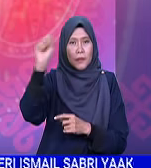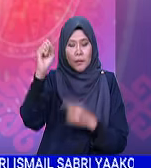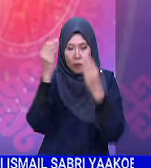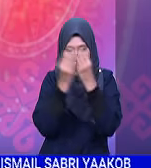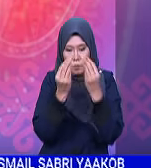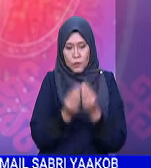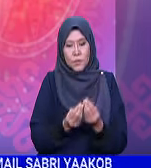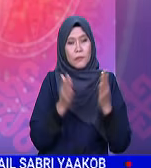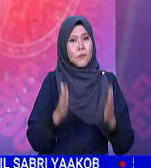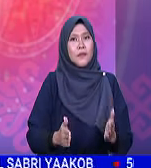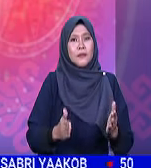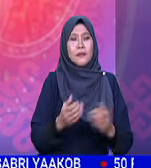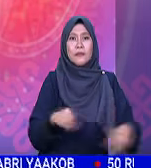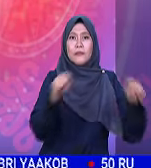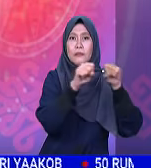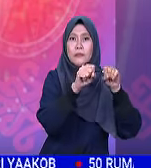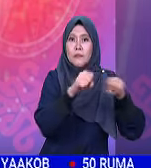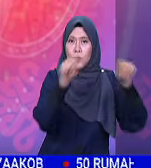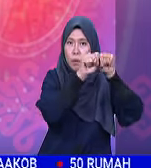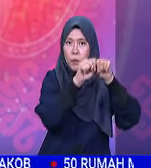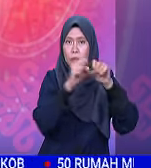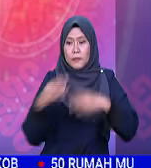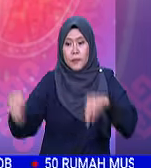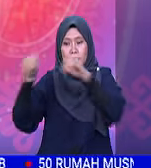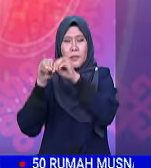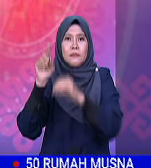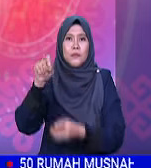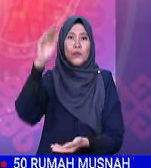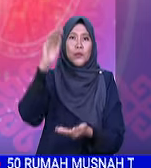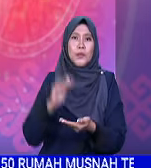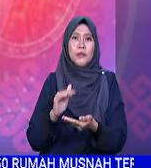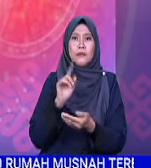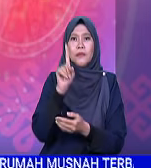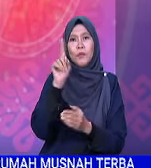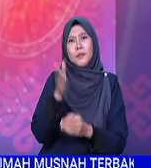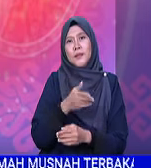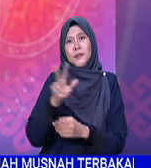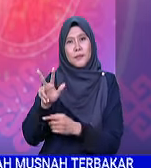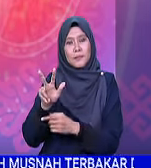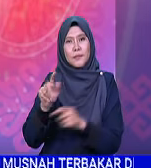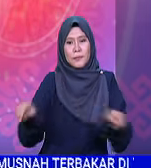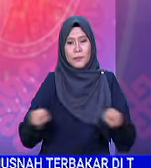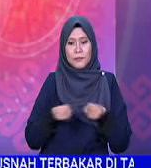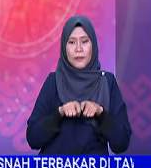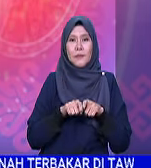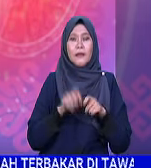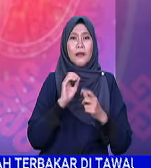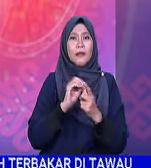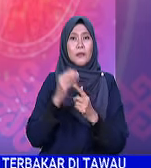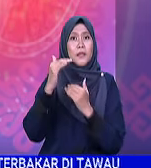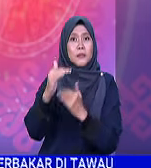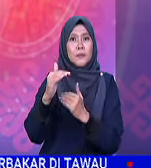masjid dan surau untuk solat sunat Aidil Adha dikurangkan kepada 1/3 kapasiti ruang atau